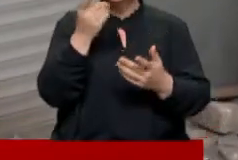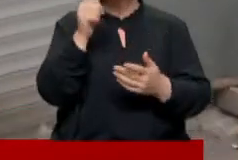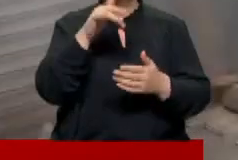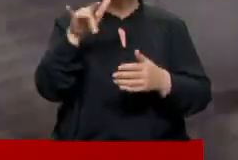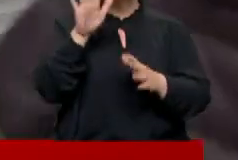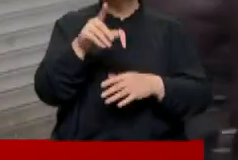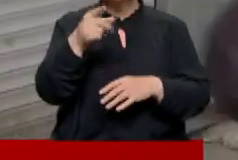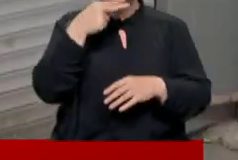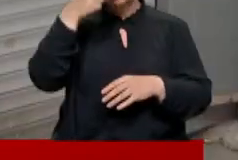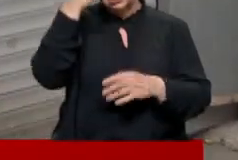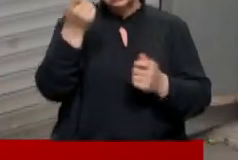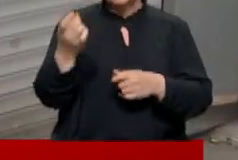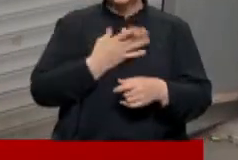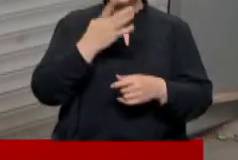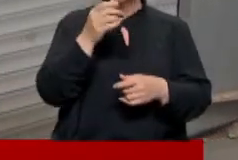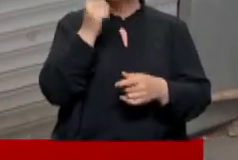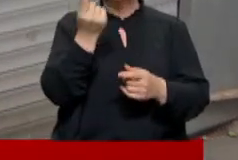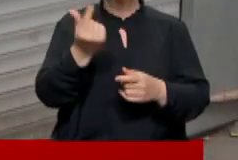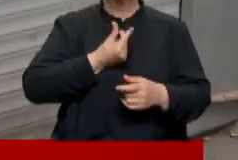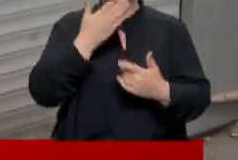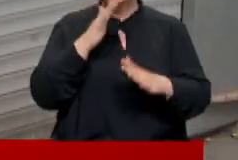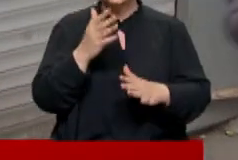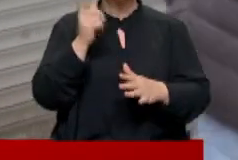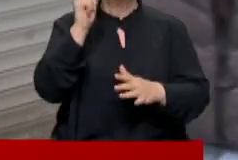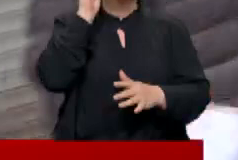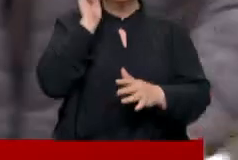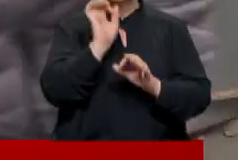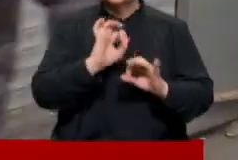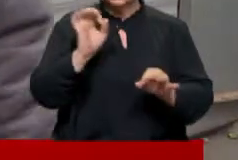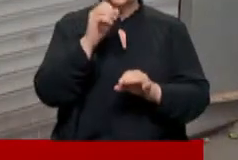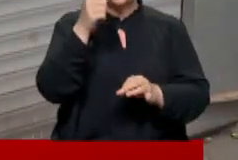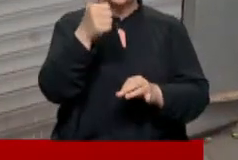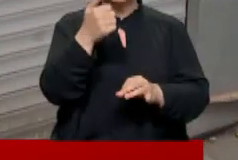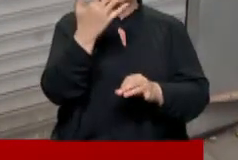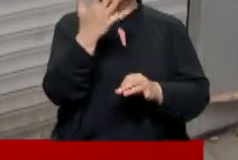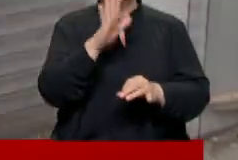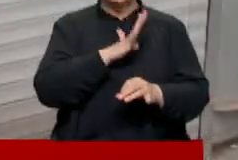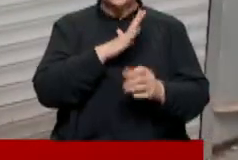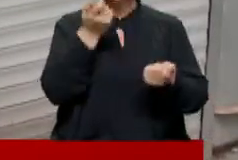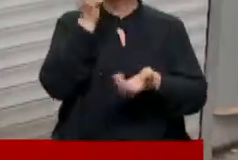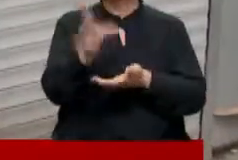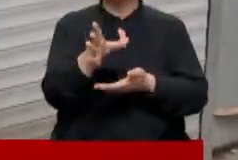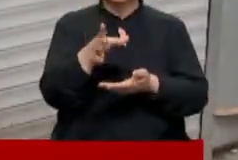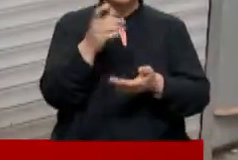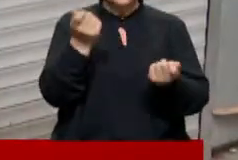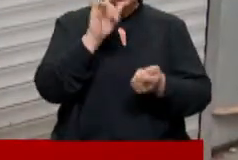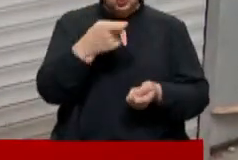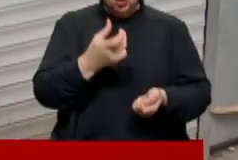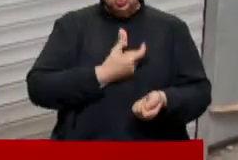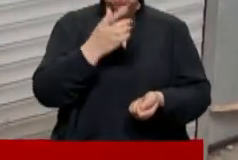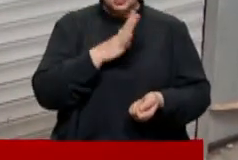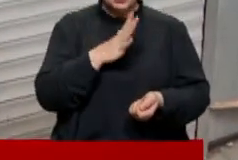işsiz kaldınız? Cuma günü. Hiçbir uyarı almadan, hiçbir ihtar almadan 6'ya 5 kala direkt işten atıldım. İş bulma umudunuz var